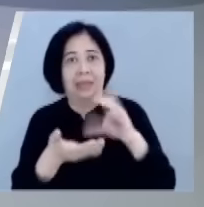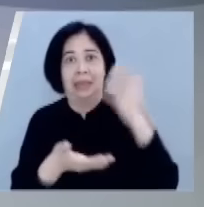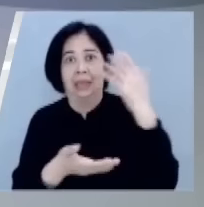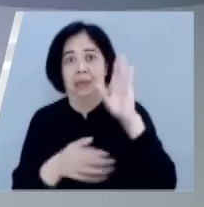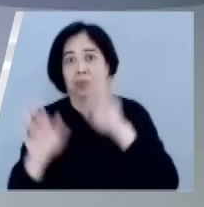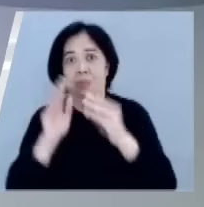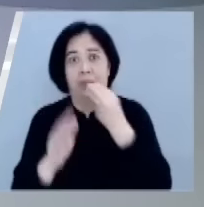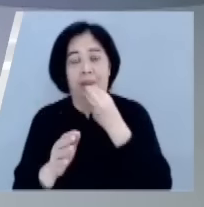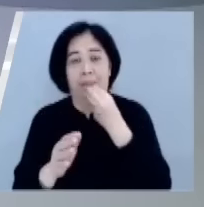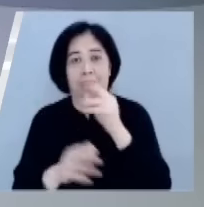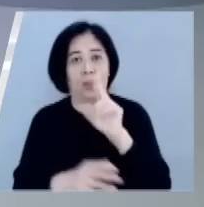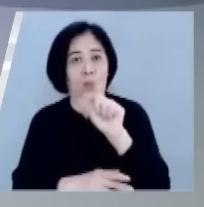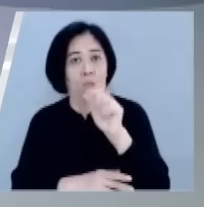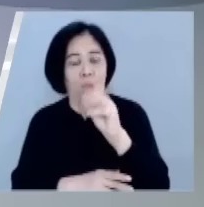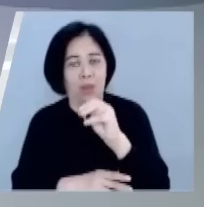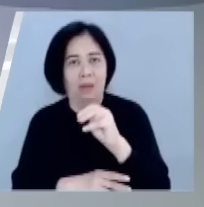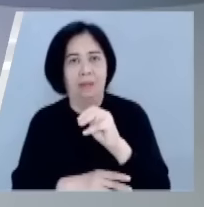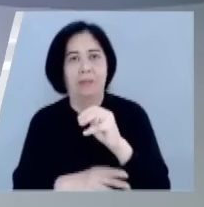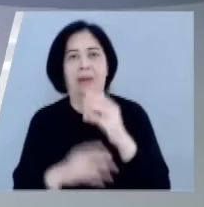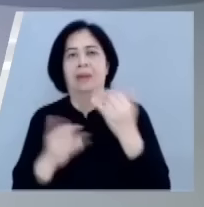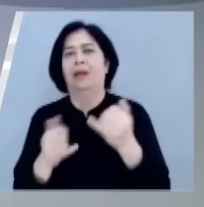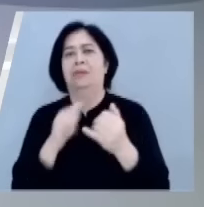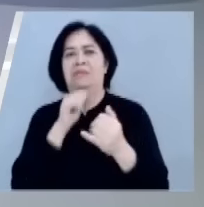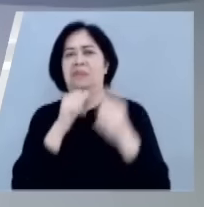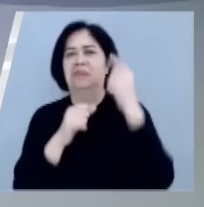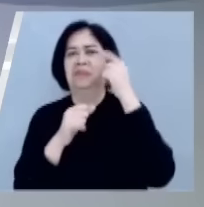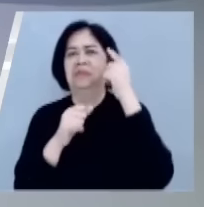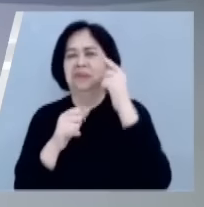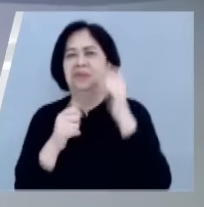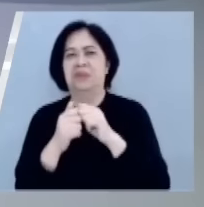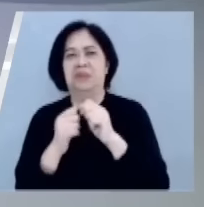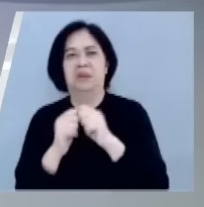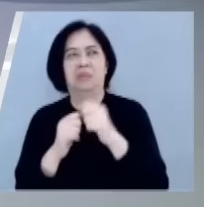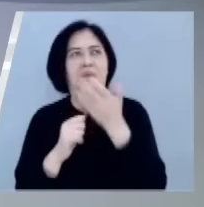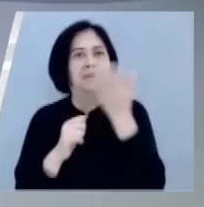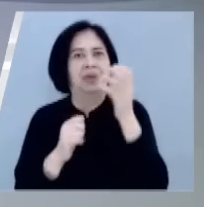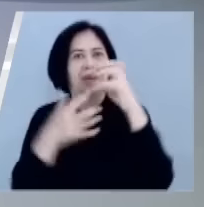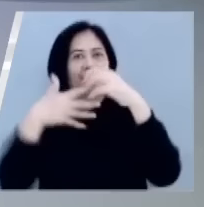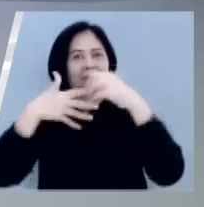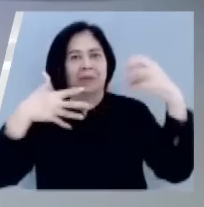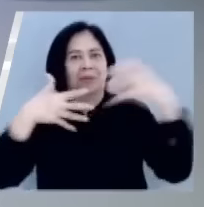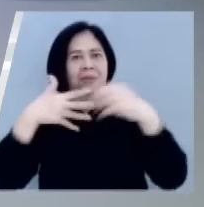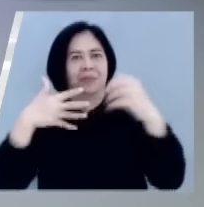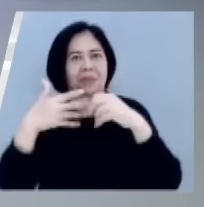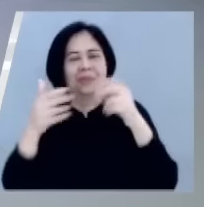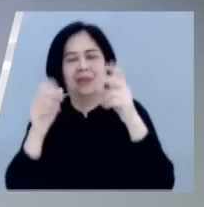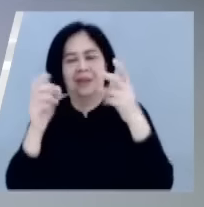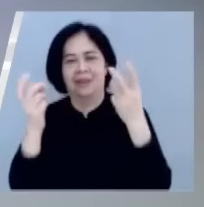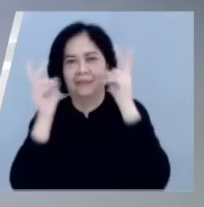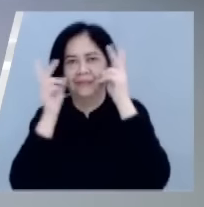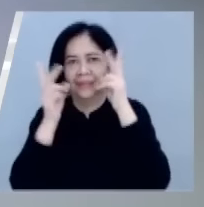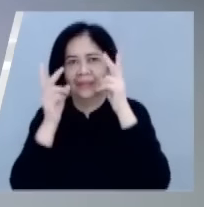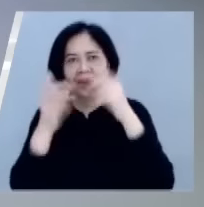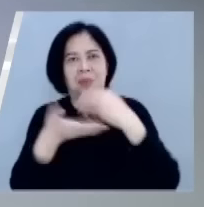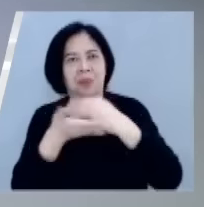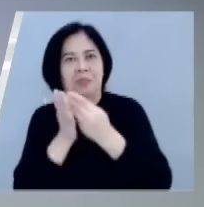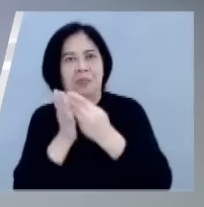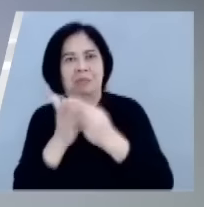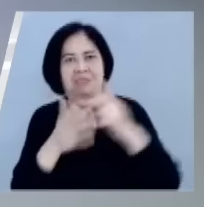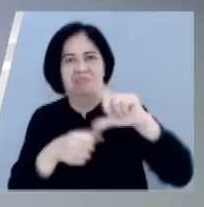para sa ilang netizen, hindi na yan iniisip gaya ng panghihingi ng malunggay sa kapitbahay o pagbabudget ng isang delata